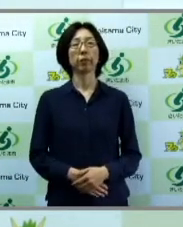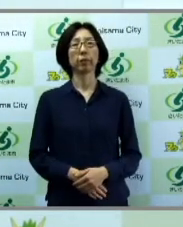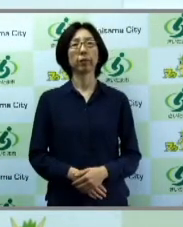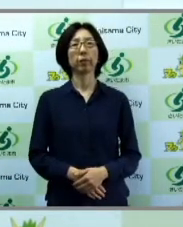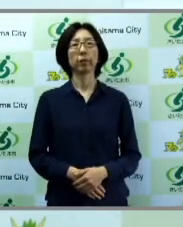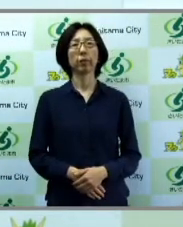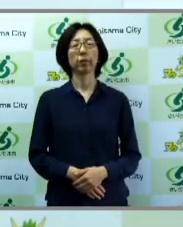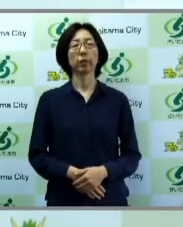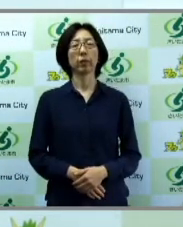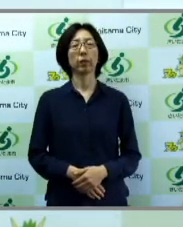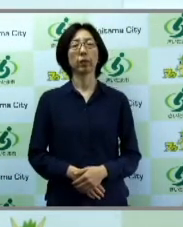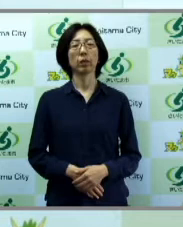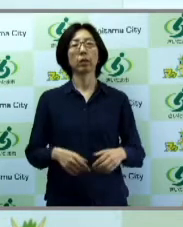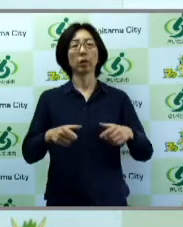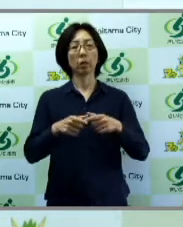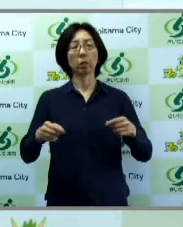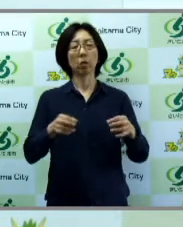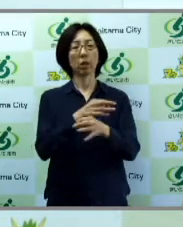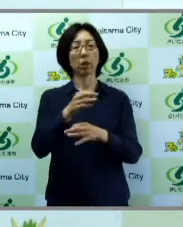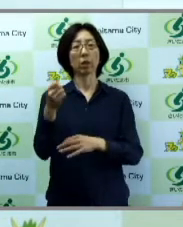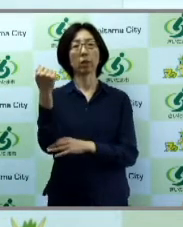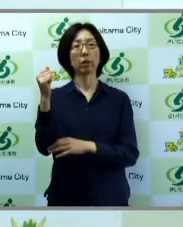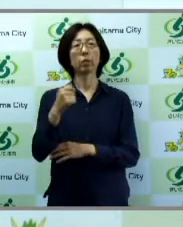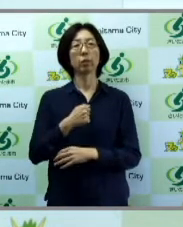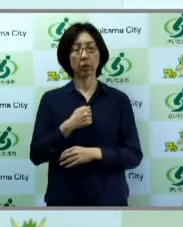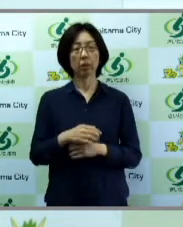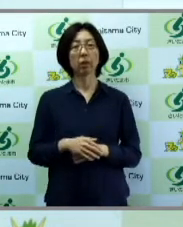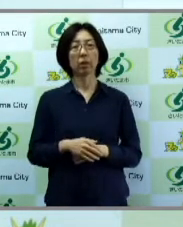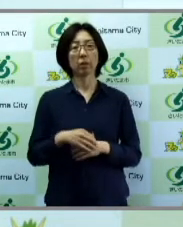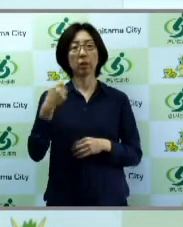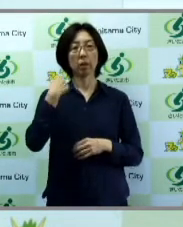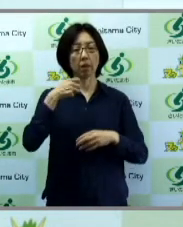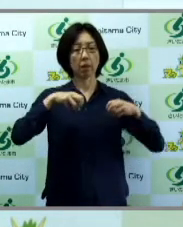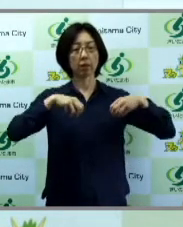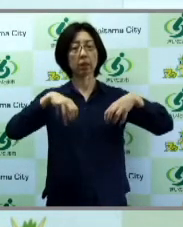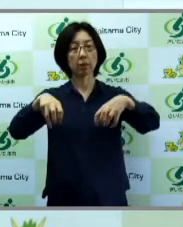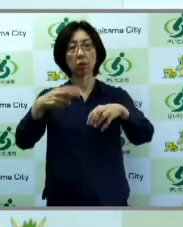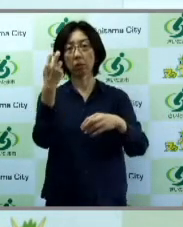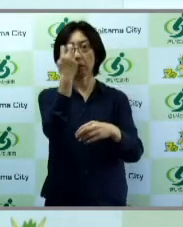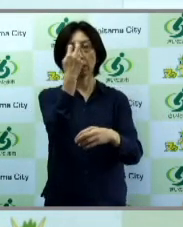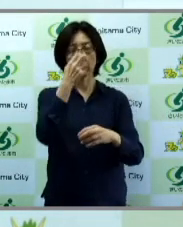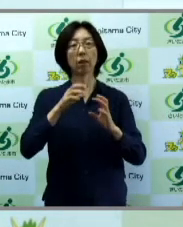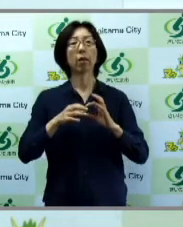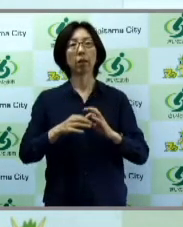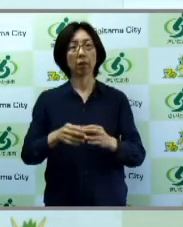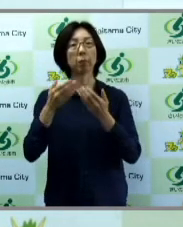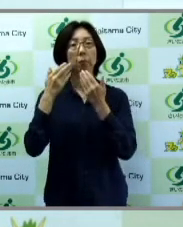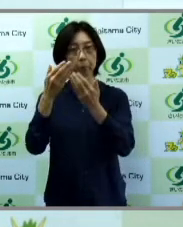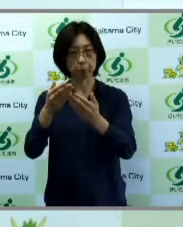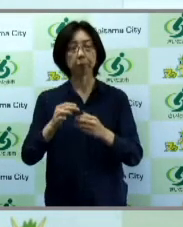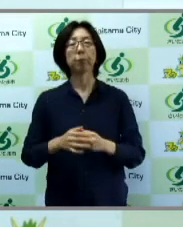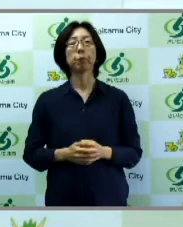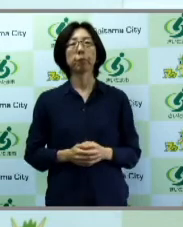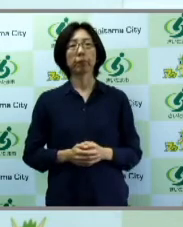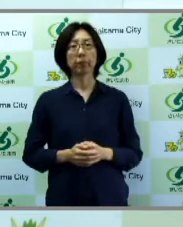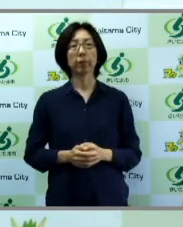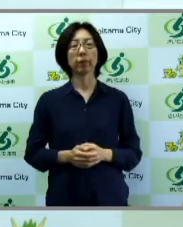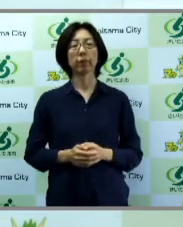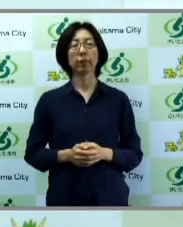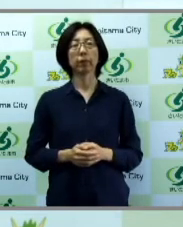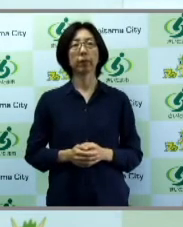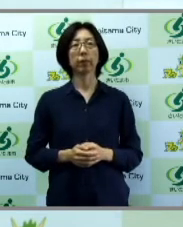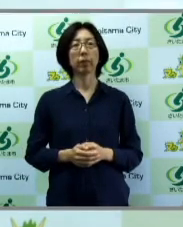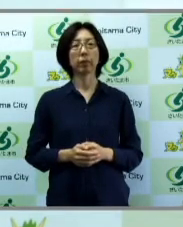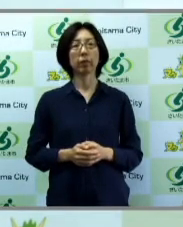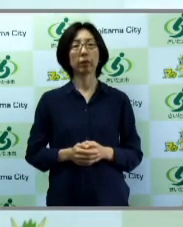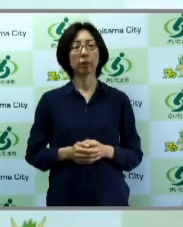日経新聞です。先ほどの南銀の PCR 検査の件で伺いたいんですけれども、現時点で店舗